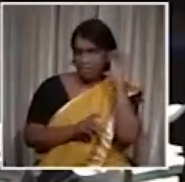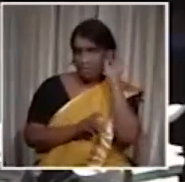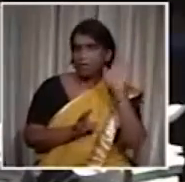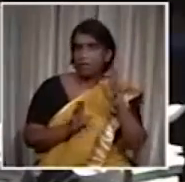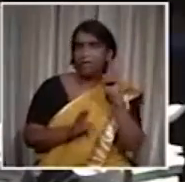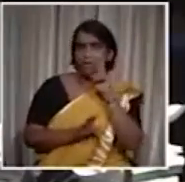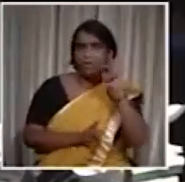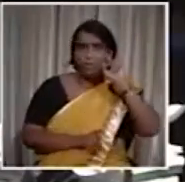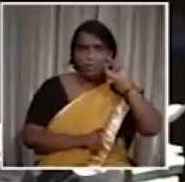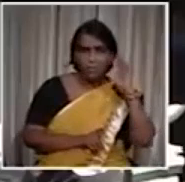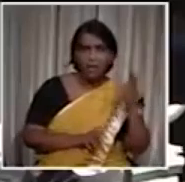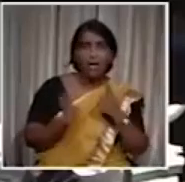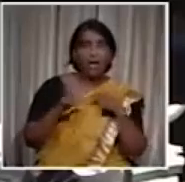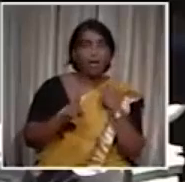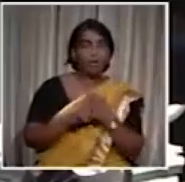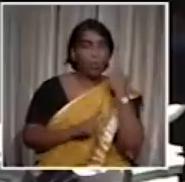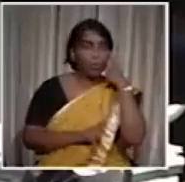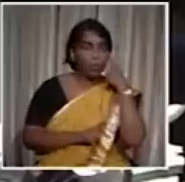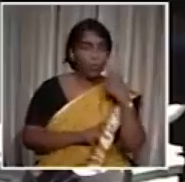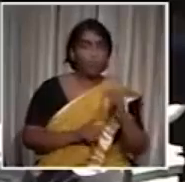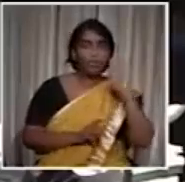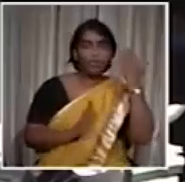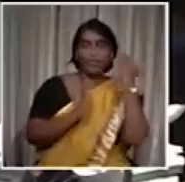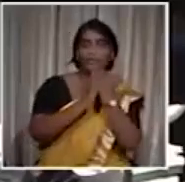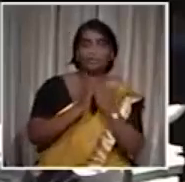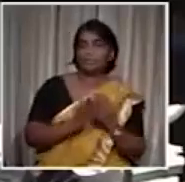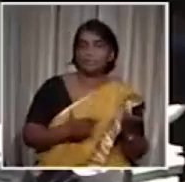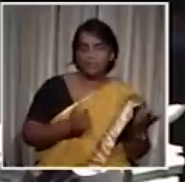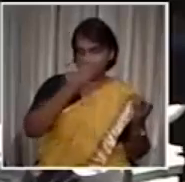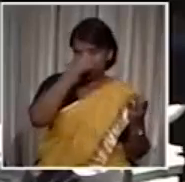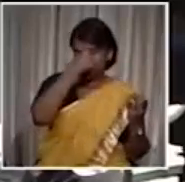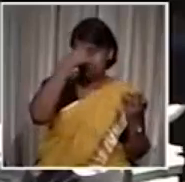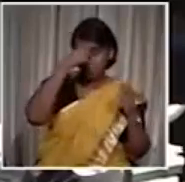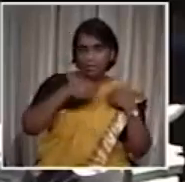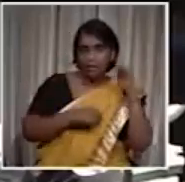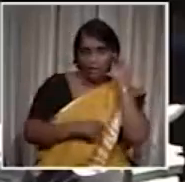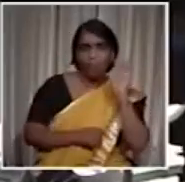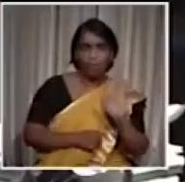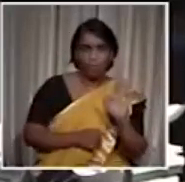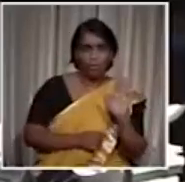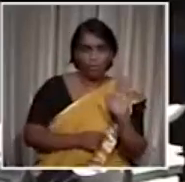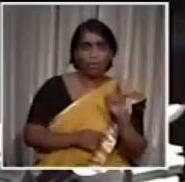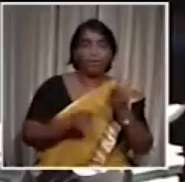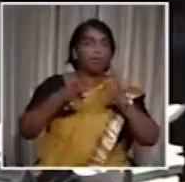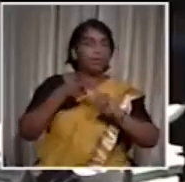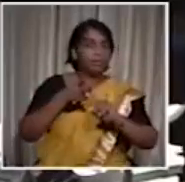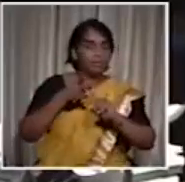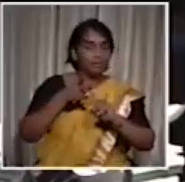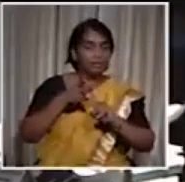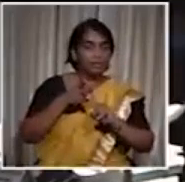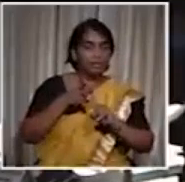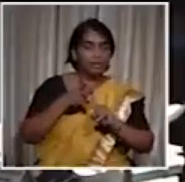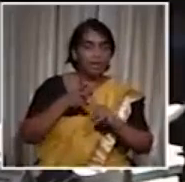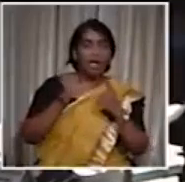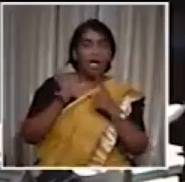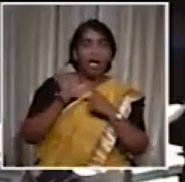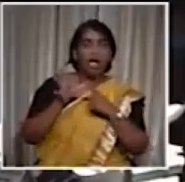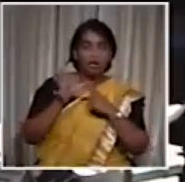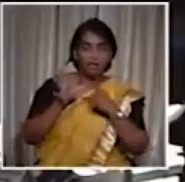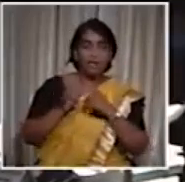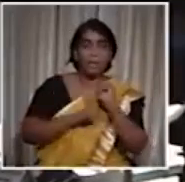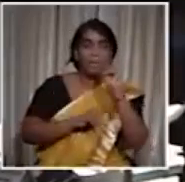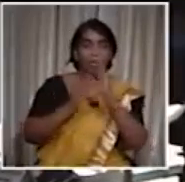මහත්මයාට නොතේරෙන අකිල විරාජ්ට තේරෙන අමුතු කරුණ මොකද්ද? දැනගන්න ඕන අපි. ඊළඟ කවුද? ඊළඟ ආසුමාර සිංහ පාර්ලිමේන්තු